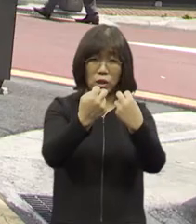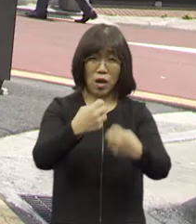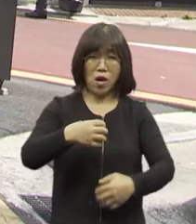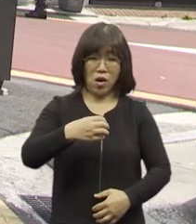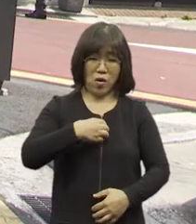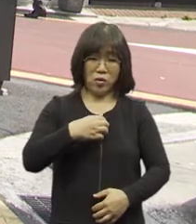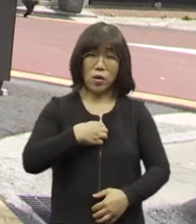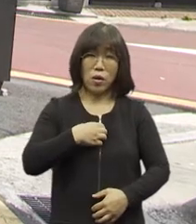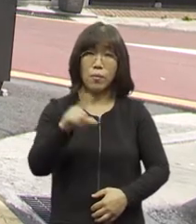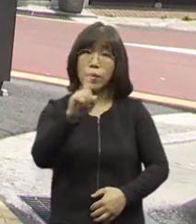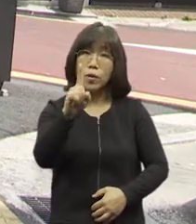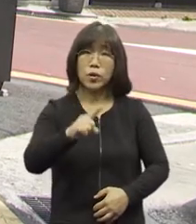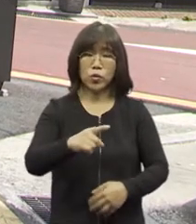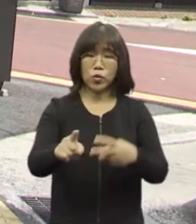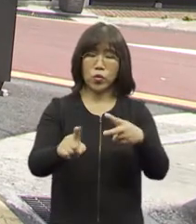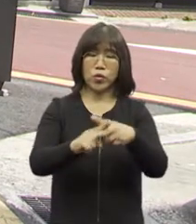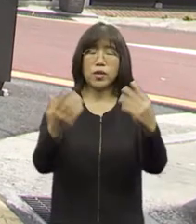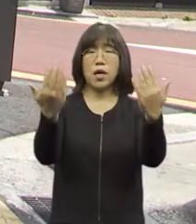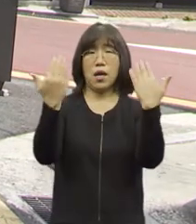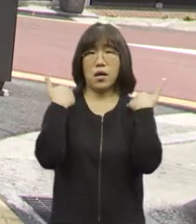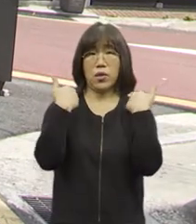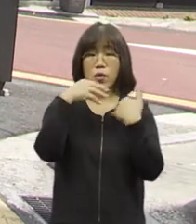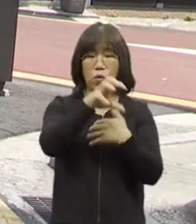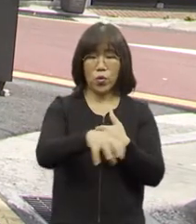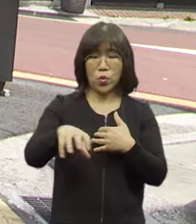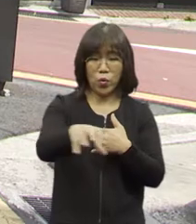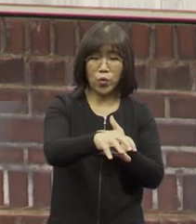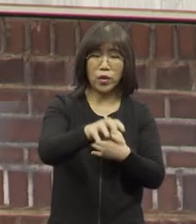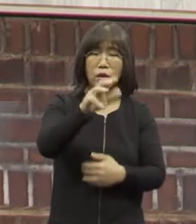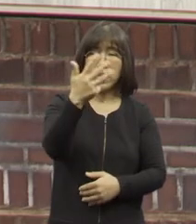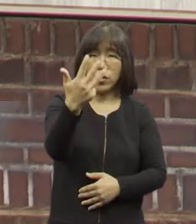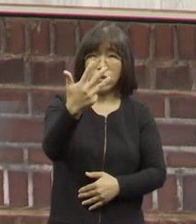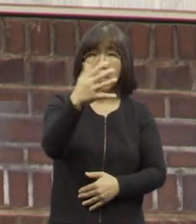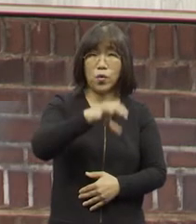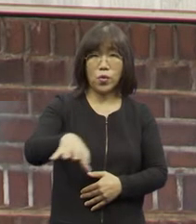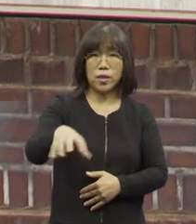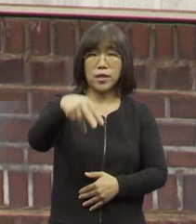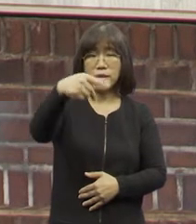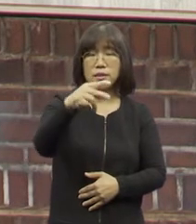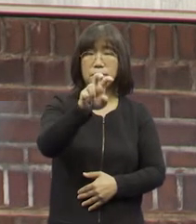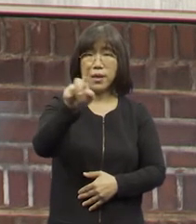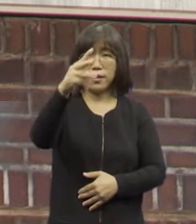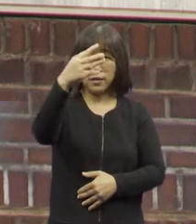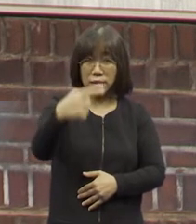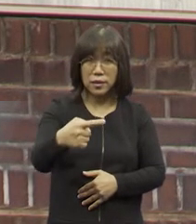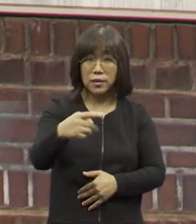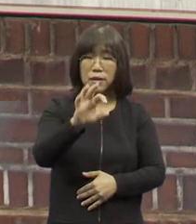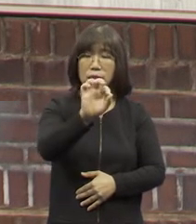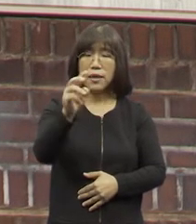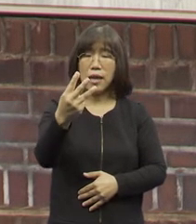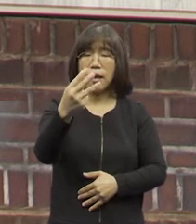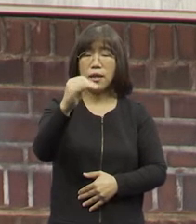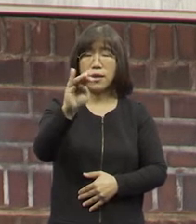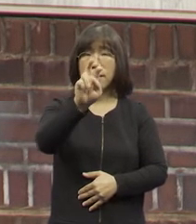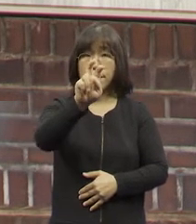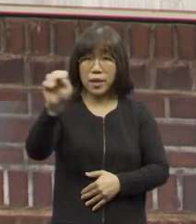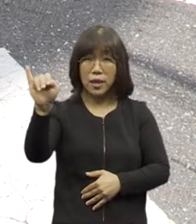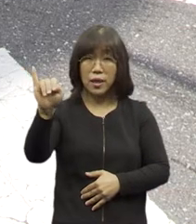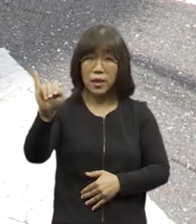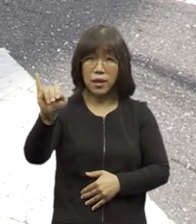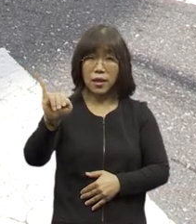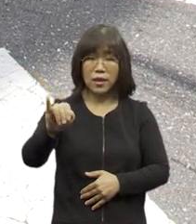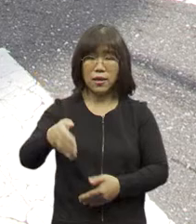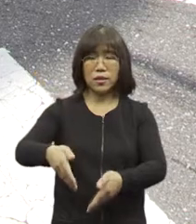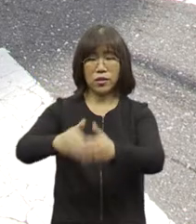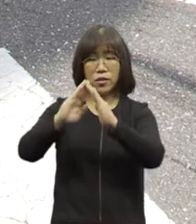교통사고가 우려되는 7개 초등학교 주변 8곳에 스마트 교차로 알림이를 설치했습니다. 스마트